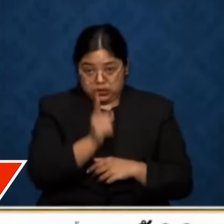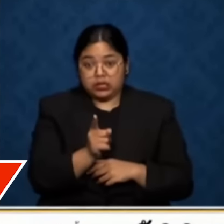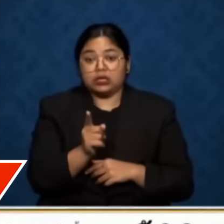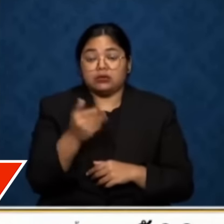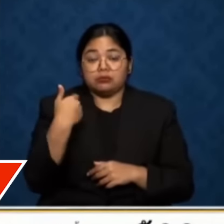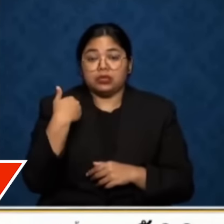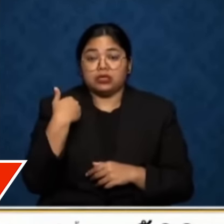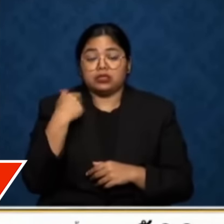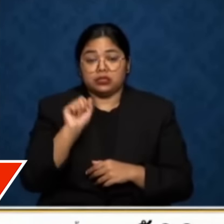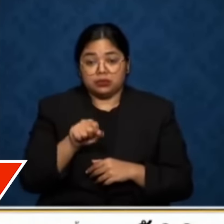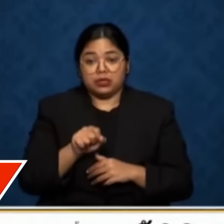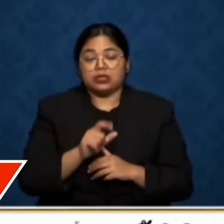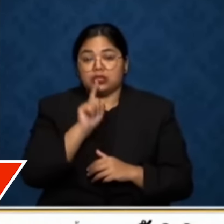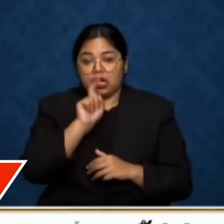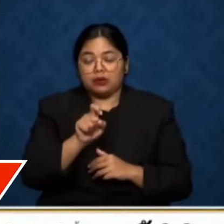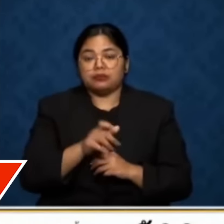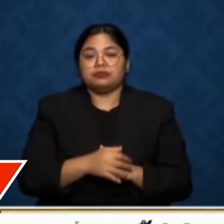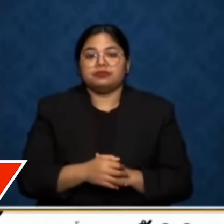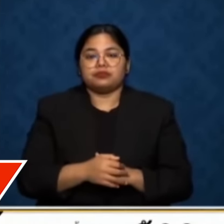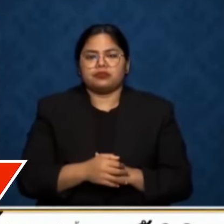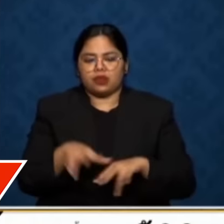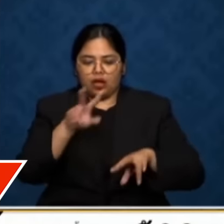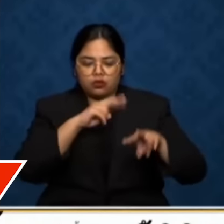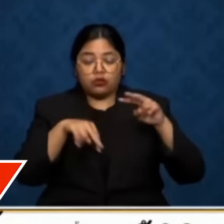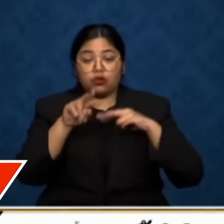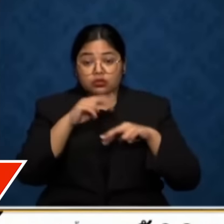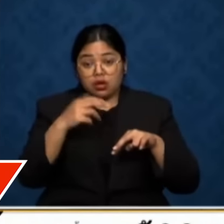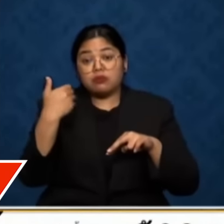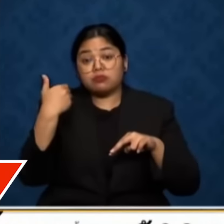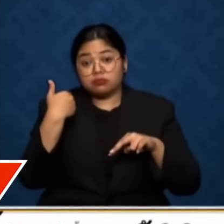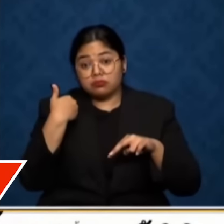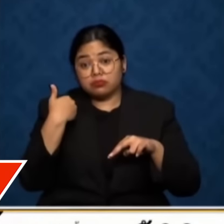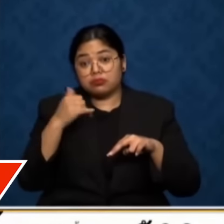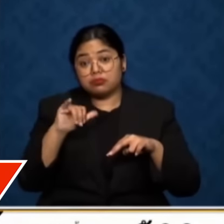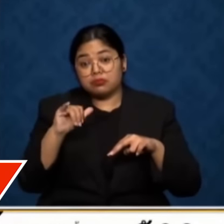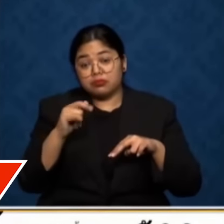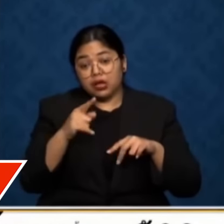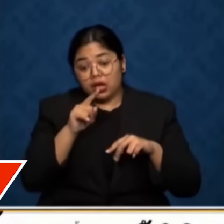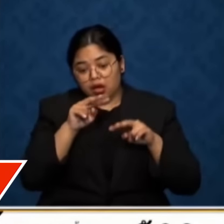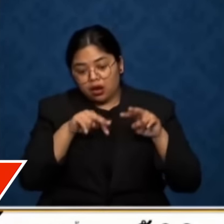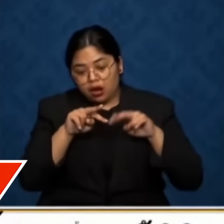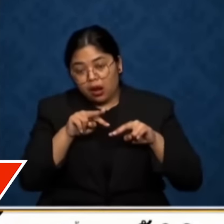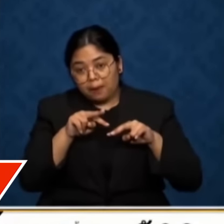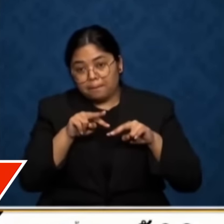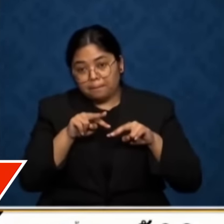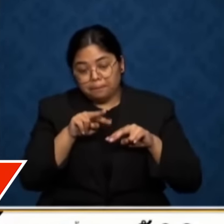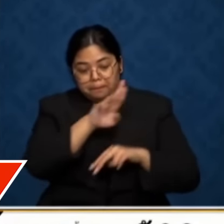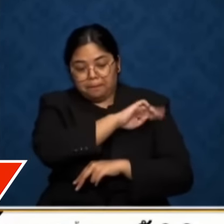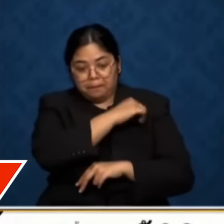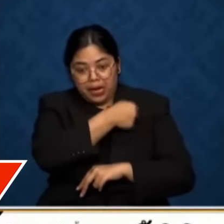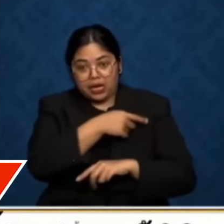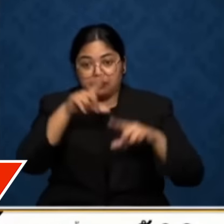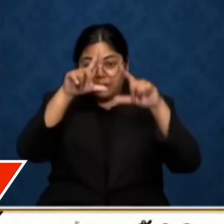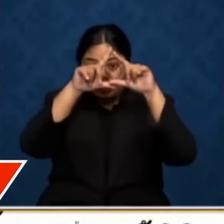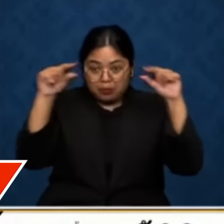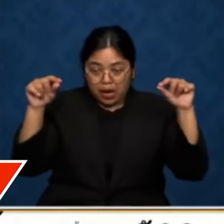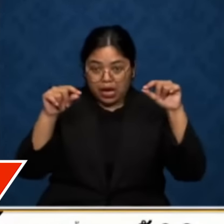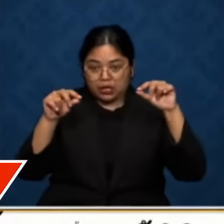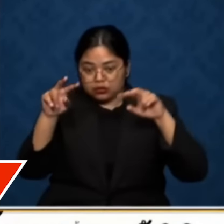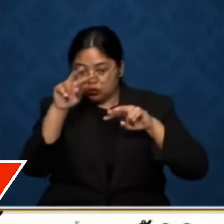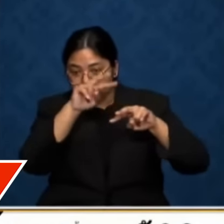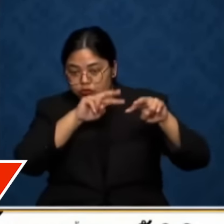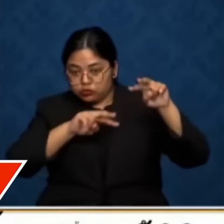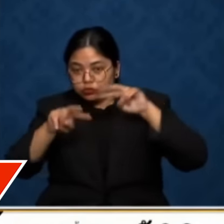และสุดท้ายครับท่านได้ตรวจสอบไหมครับว่าแพทย์รวมถึงพยาบาลวิชาชีพที่มีส่วนเกี่ยวข้องในกระบวนการโ